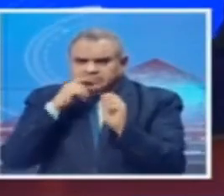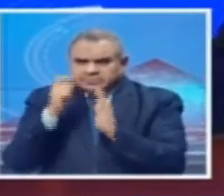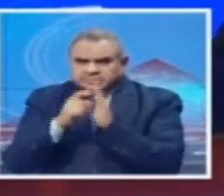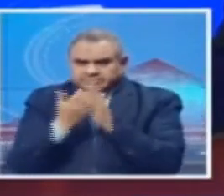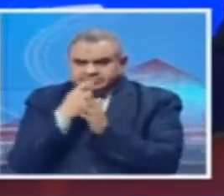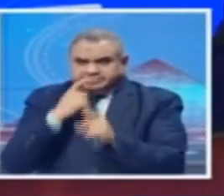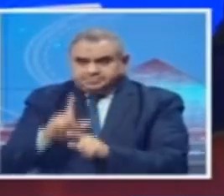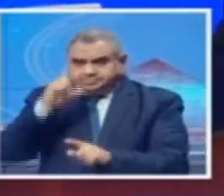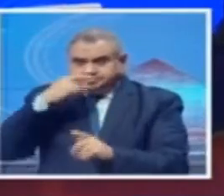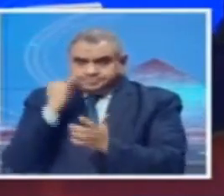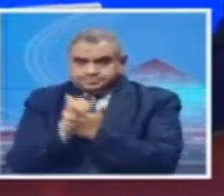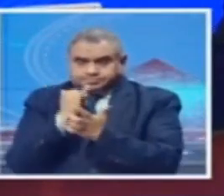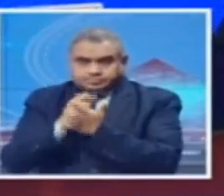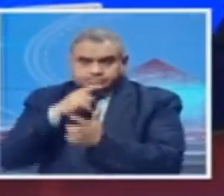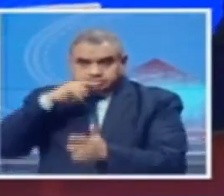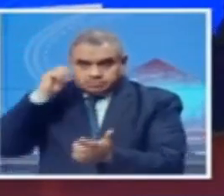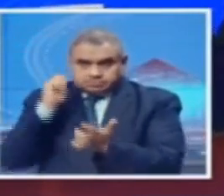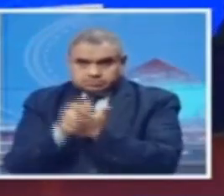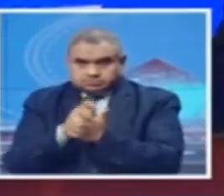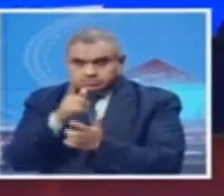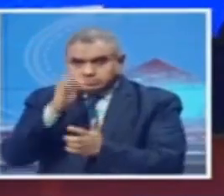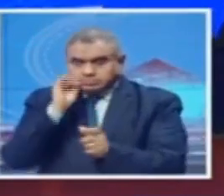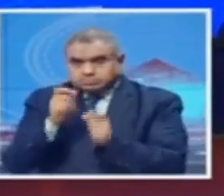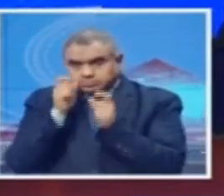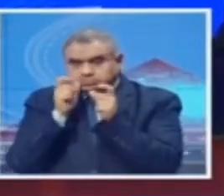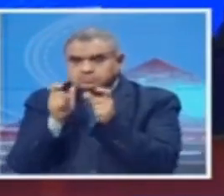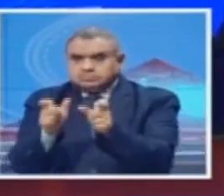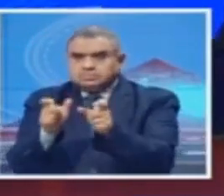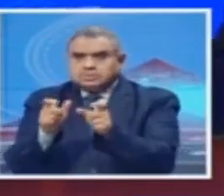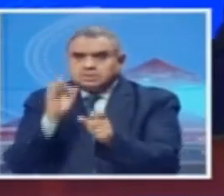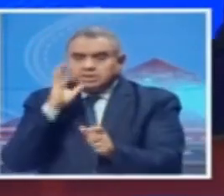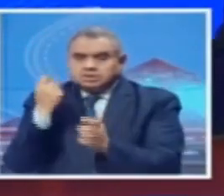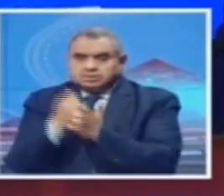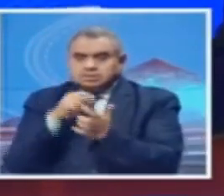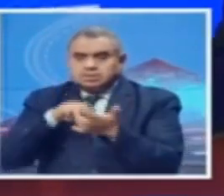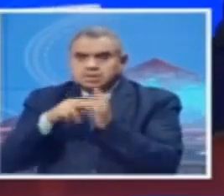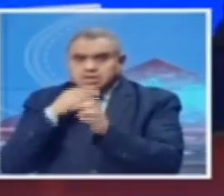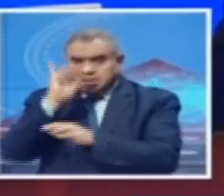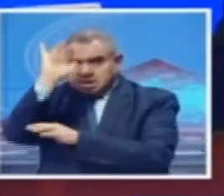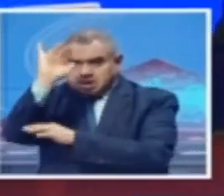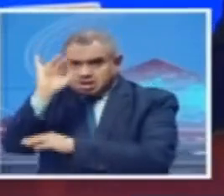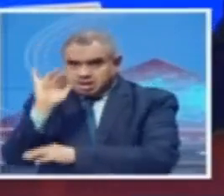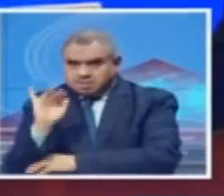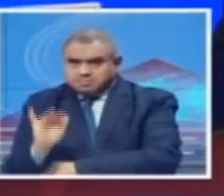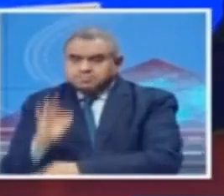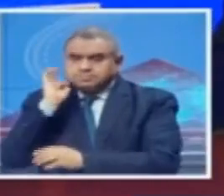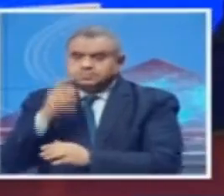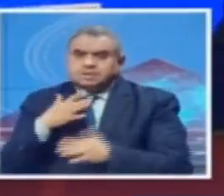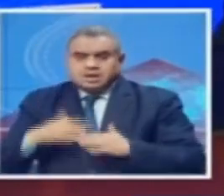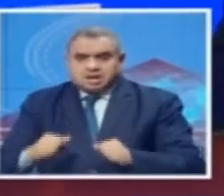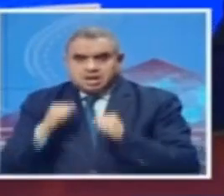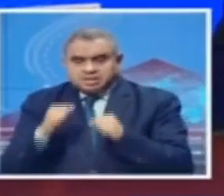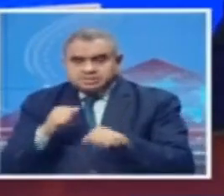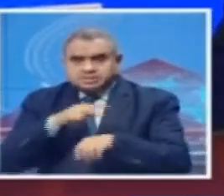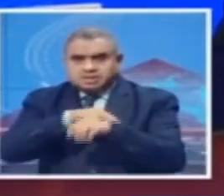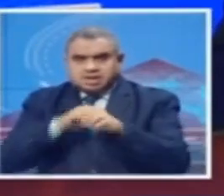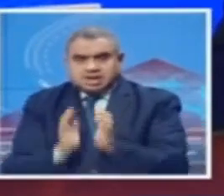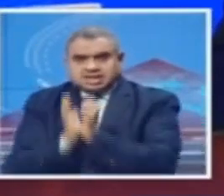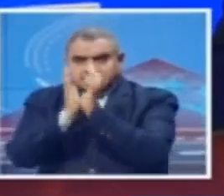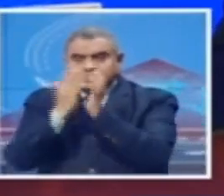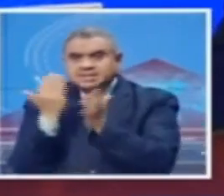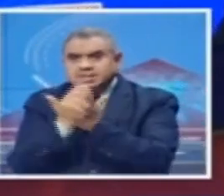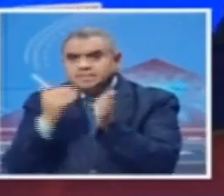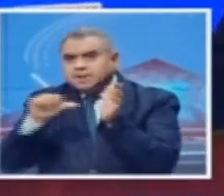الوزراء بيشدد وبيأكد على الاهتمام بالرعاية الاجتماعية والرعاية الصحية للعمالة غير المنتظمة